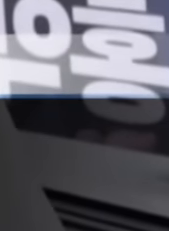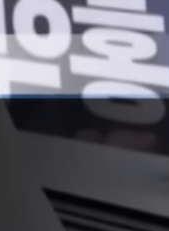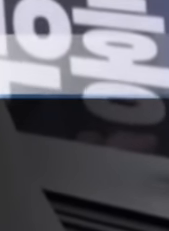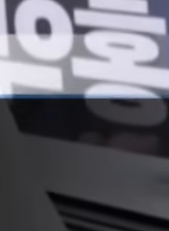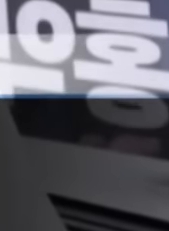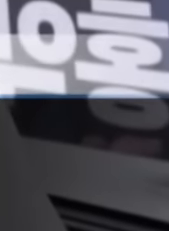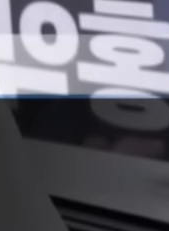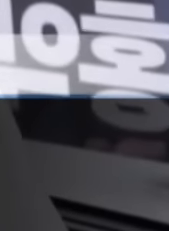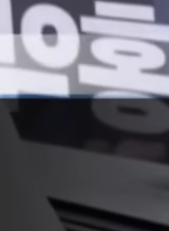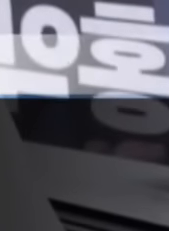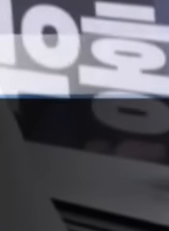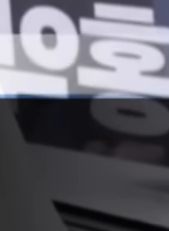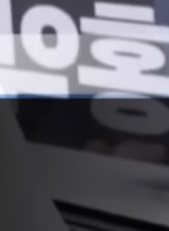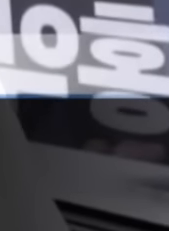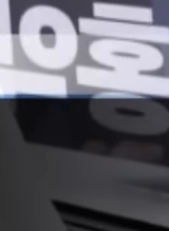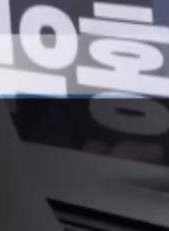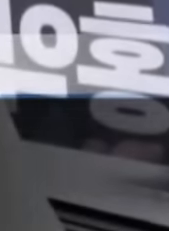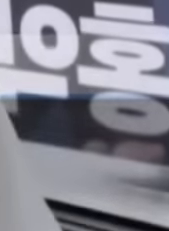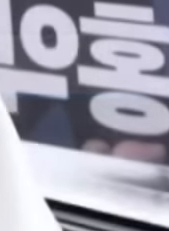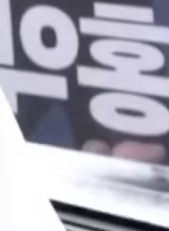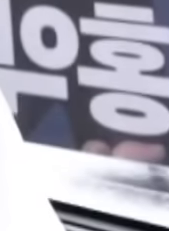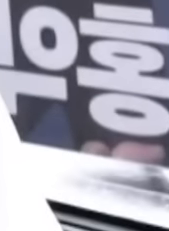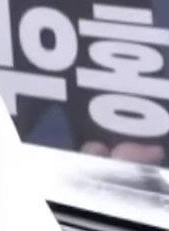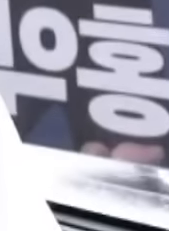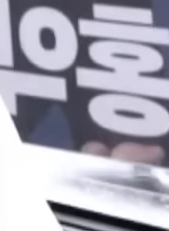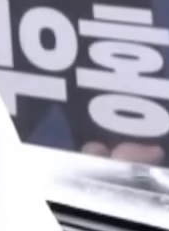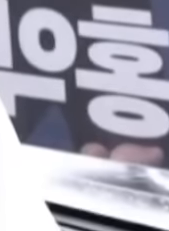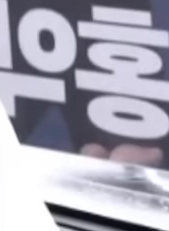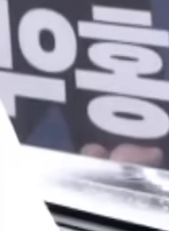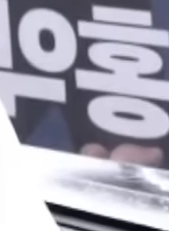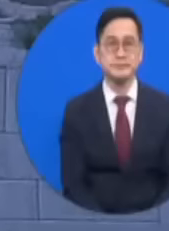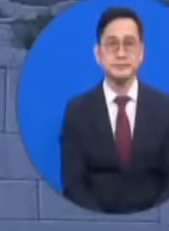얘기를 하는데 그 말이 안 되는 거 알지 않습니까?